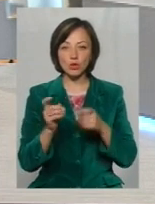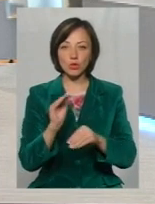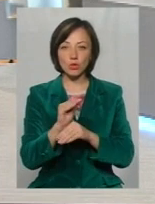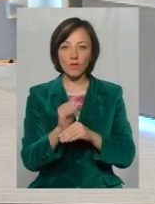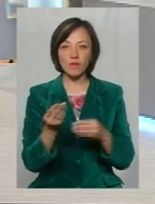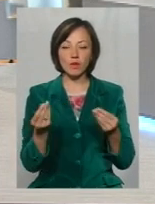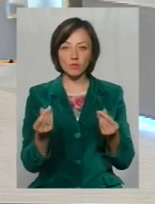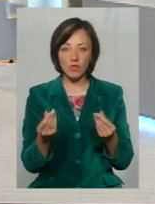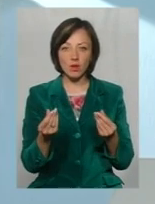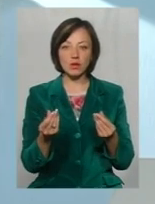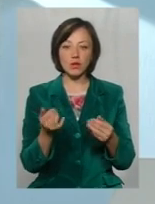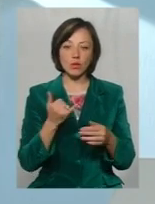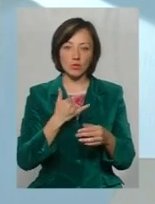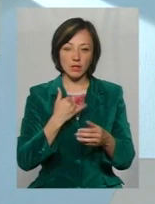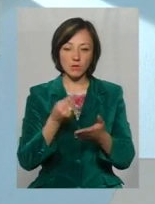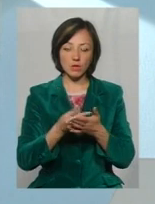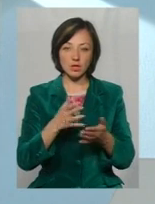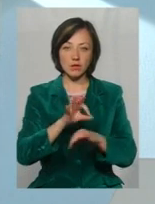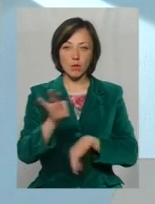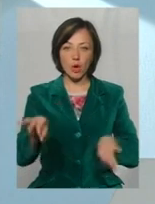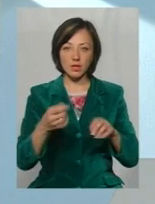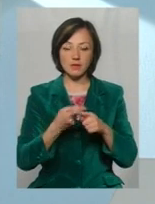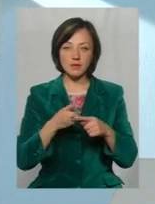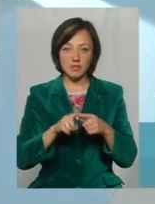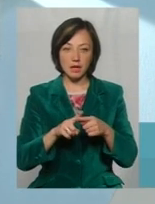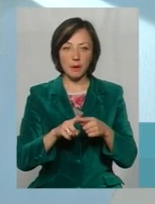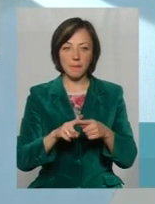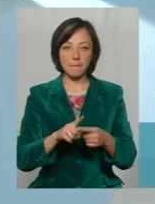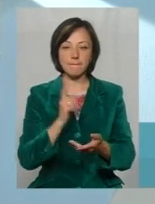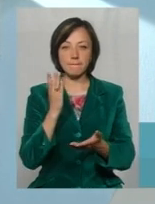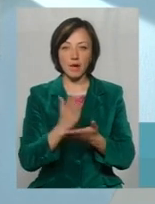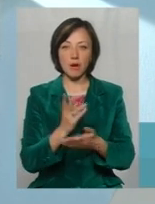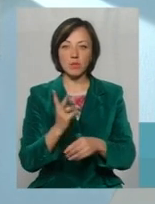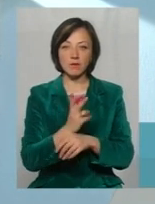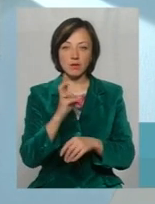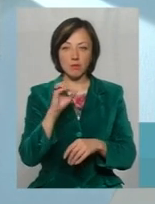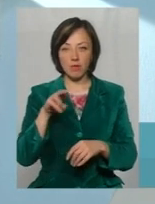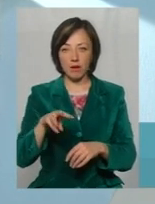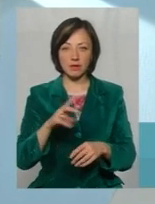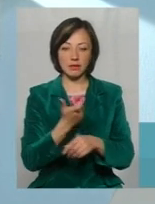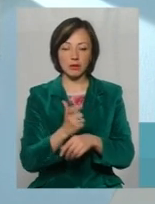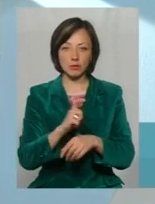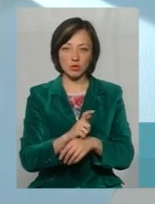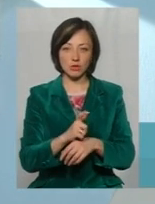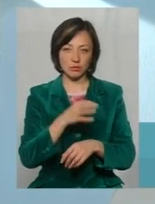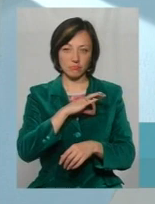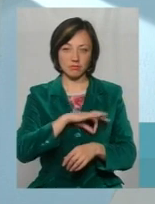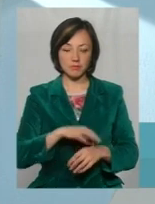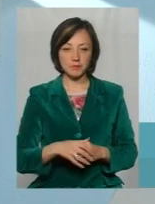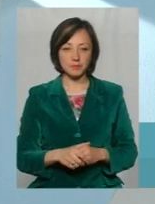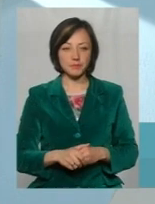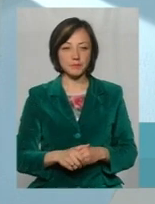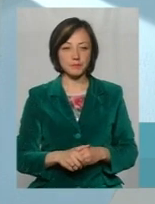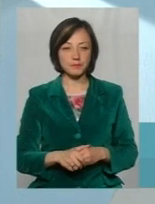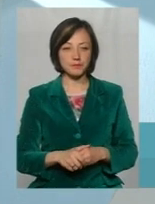додаткове фінансування, у нас при оцінці проєктів це має подвійний бал. Тобто це найбільший такий критерій теж. А